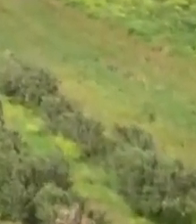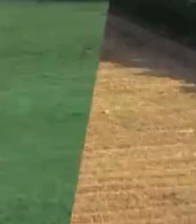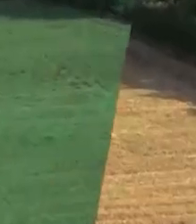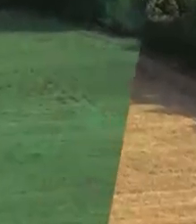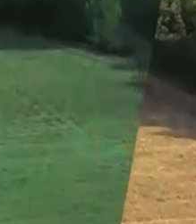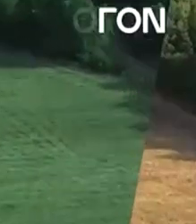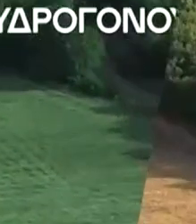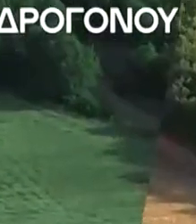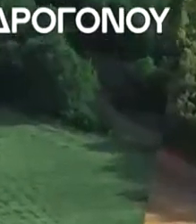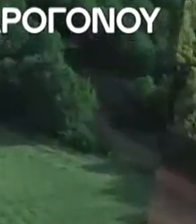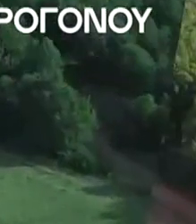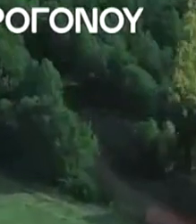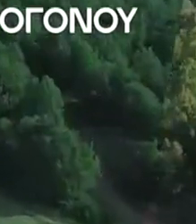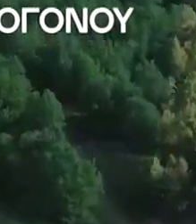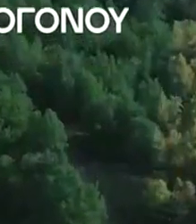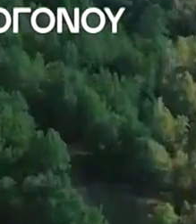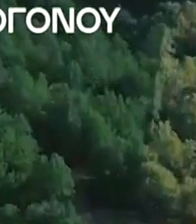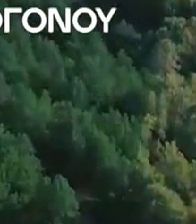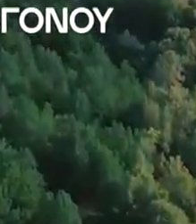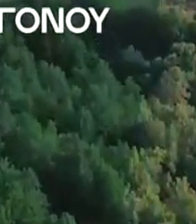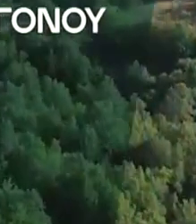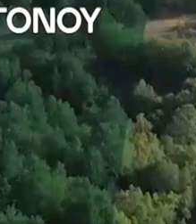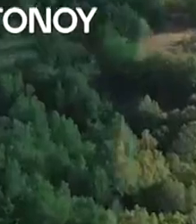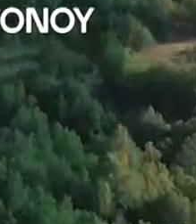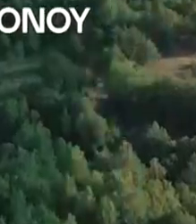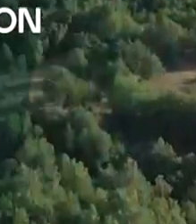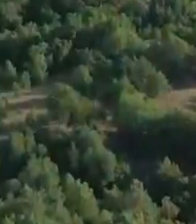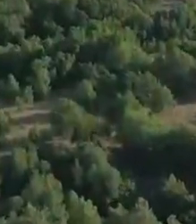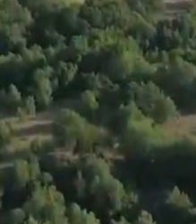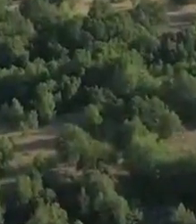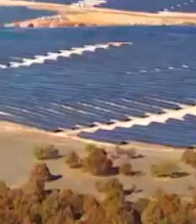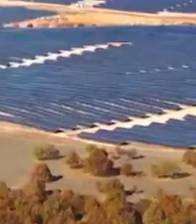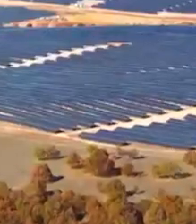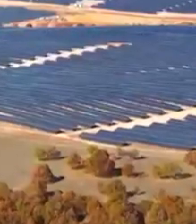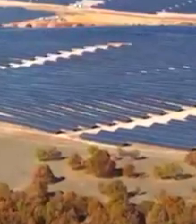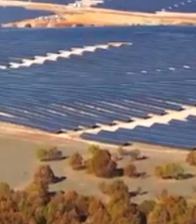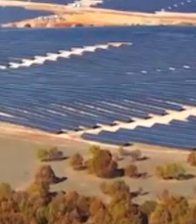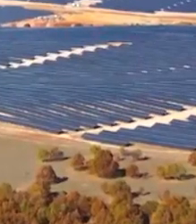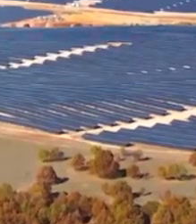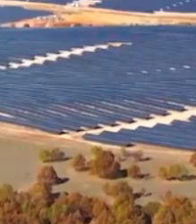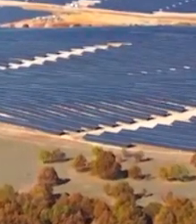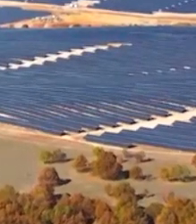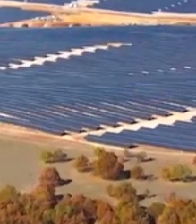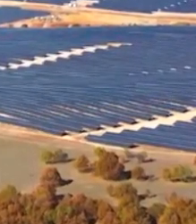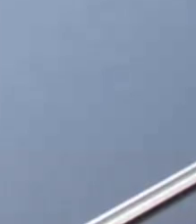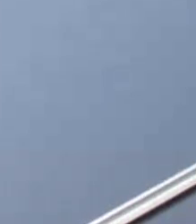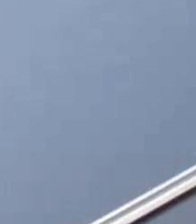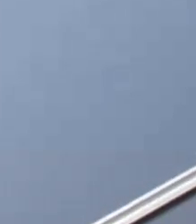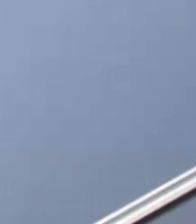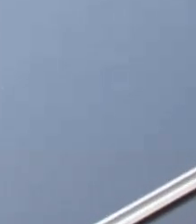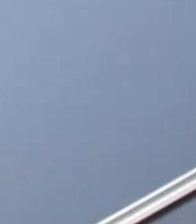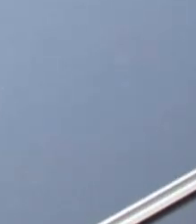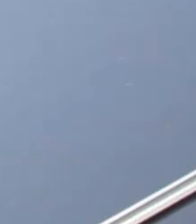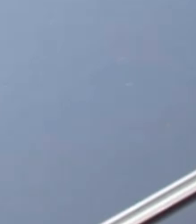τοπικό επίπεδο και συνεπώς στην αντιμετώπιση της κλιματικής αλλαγής. Με το φωτοβολταϊκό πάρκο στην Κοζάνη κάνουμε